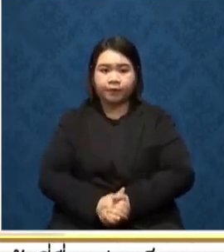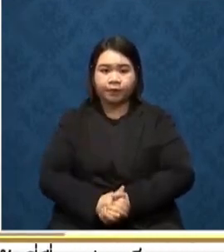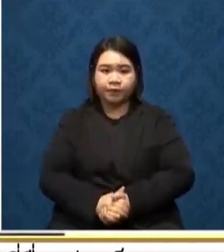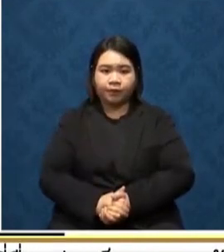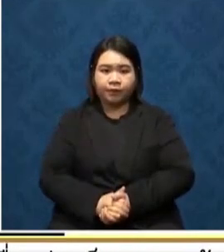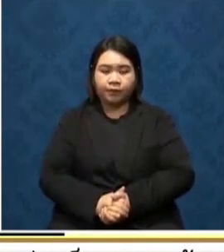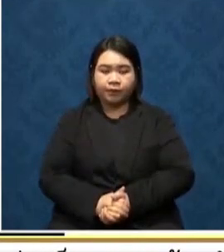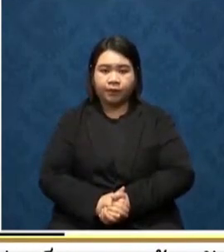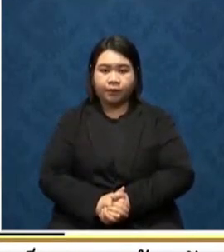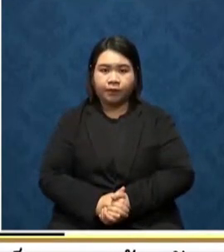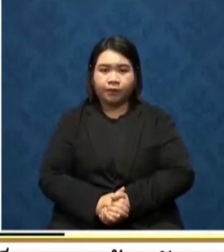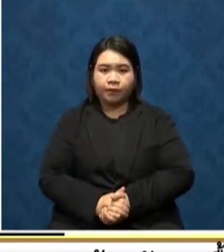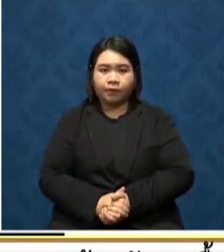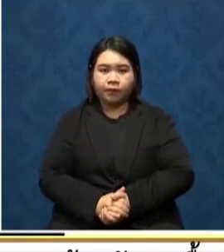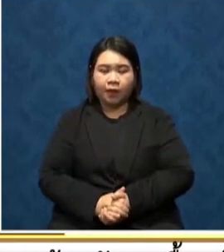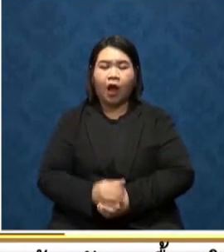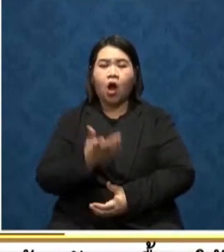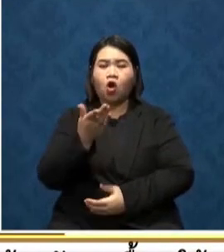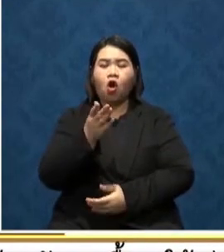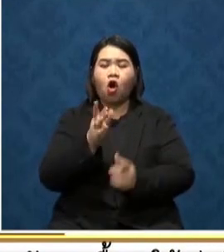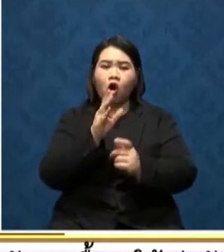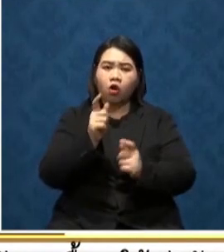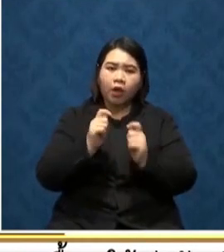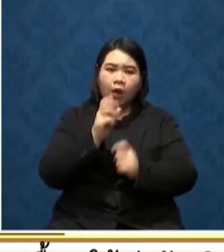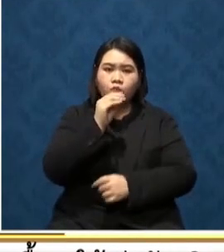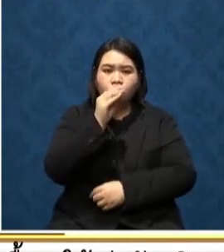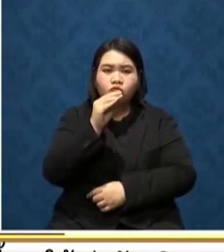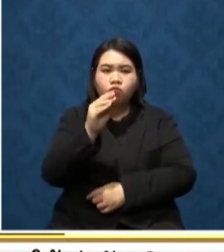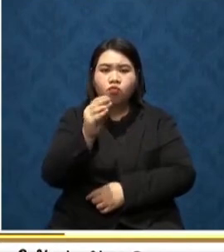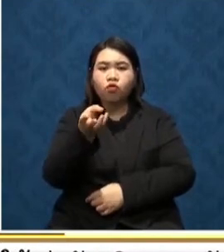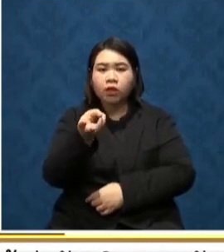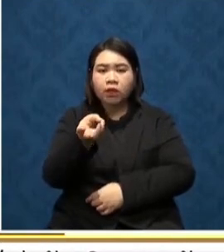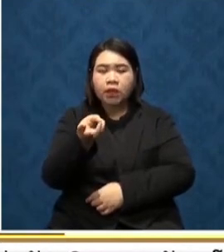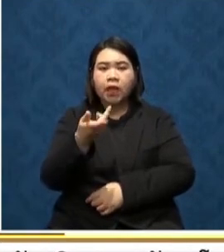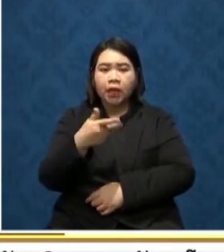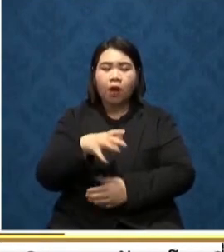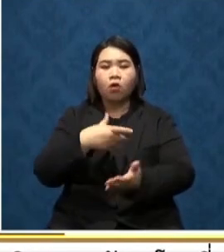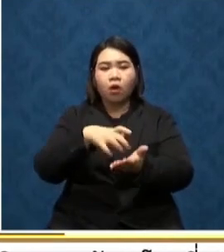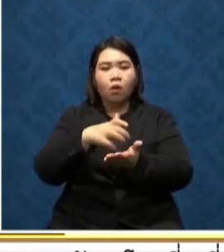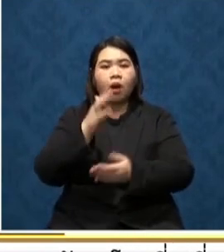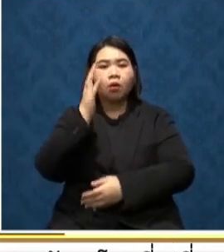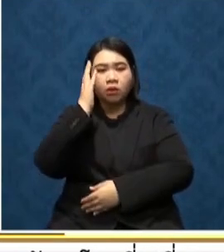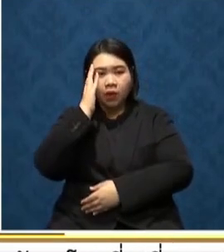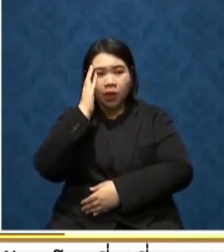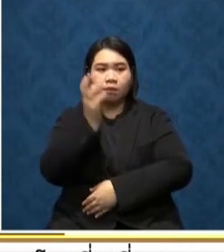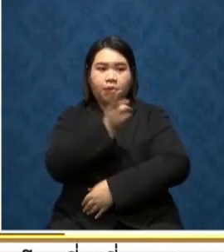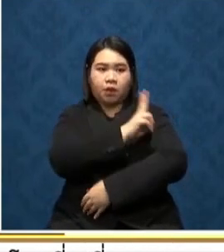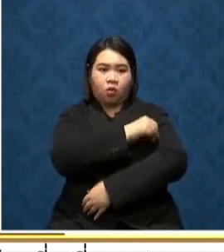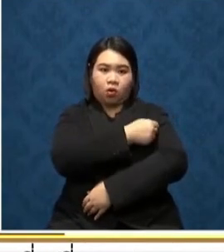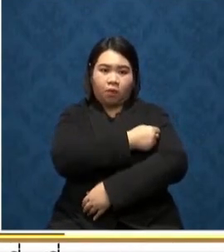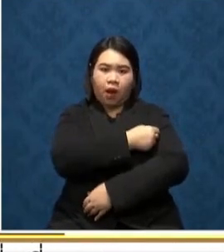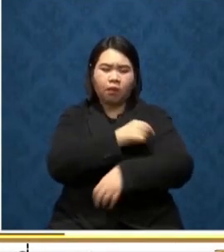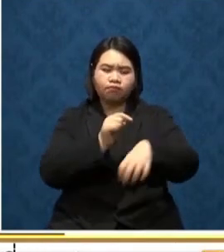ผมขออนิญาศเกินนรำเล็น้อยนะครับเพื่าจะได้ทราบคเป็มาของโงบ loaded